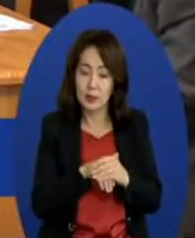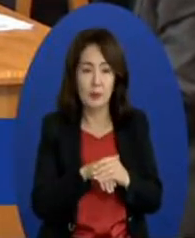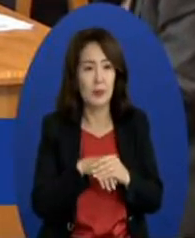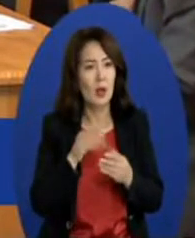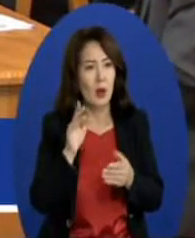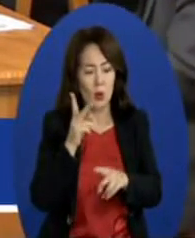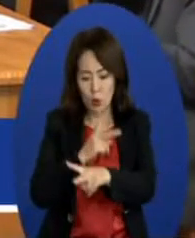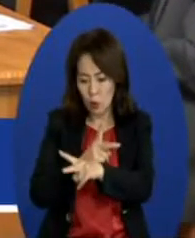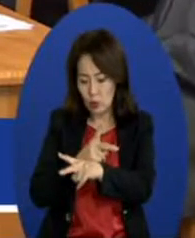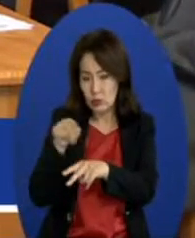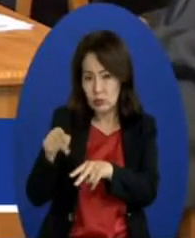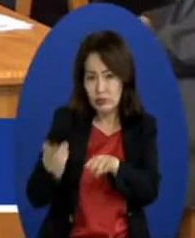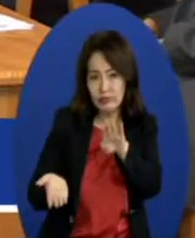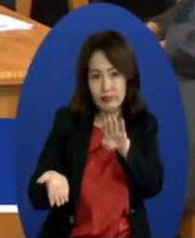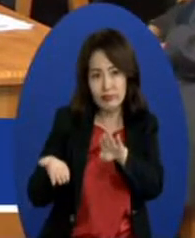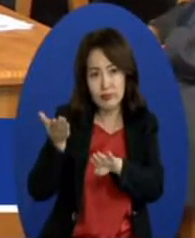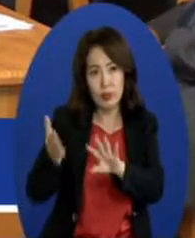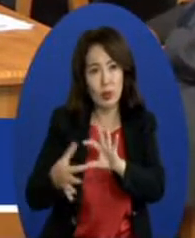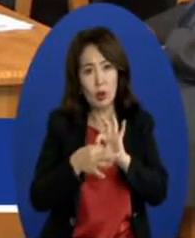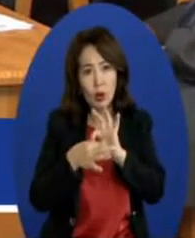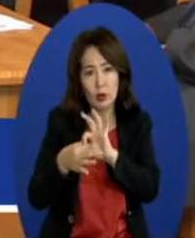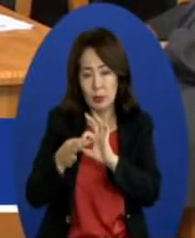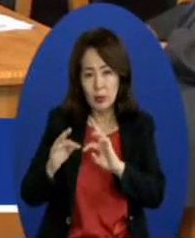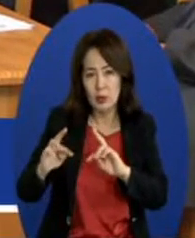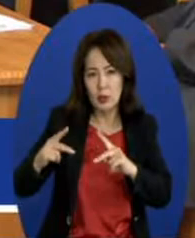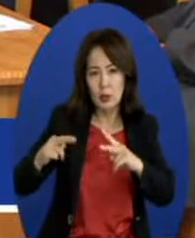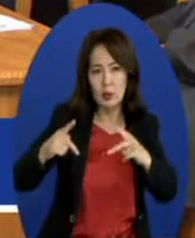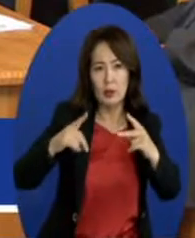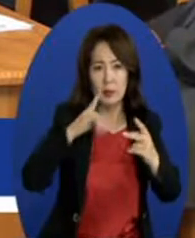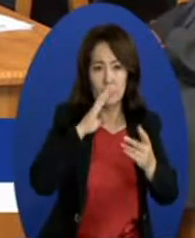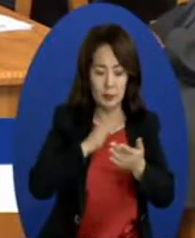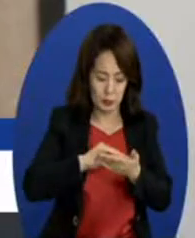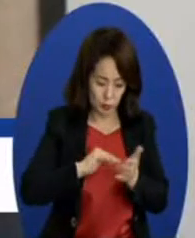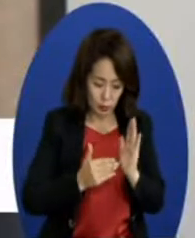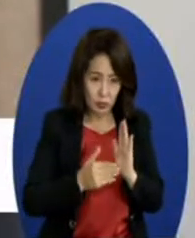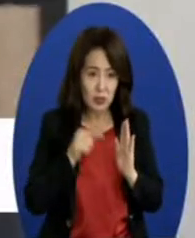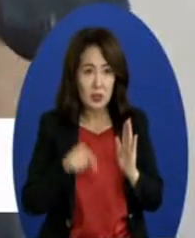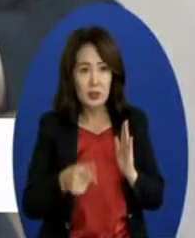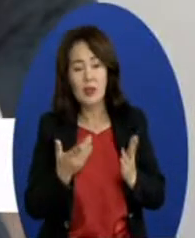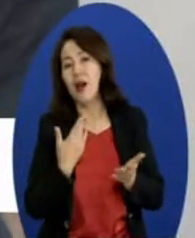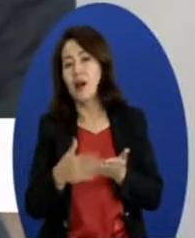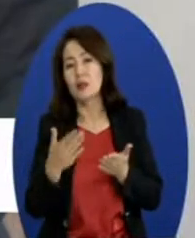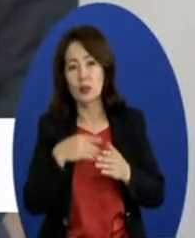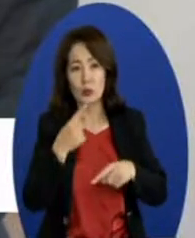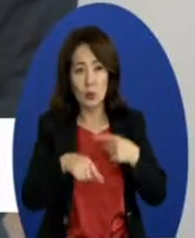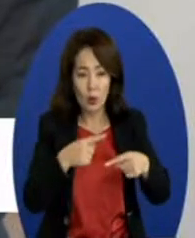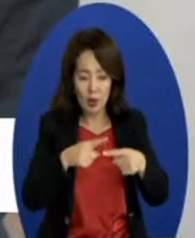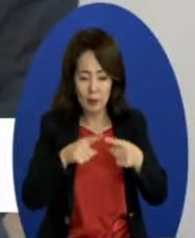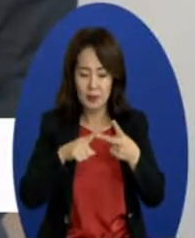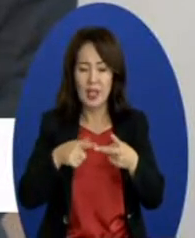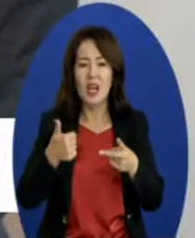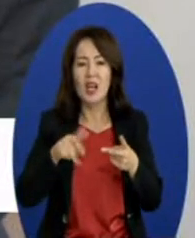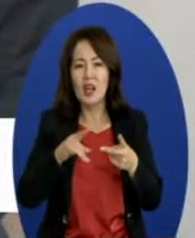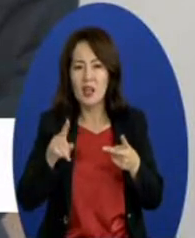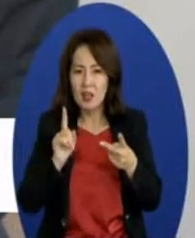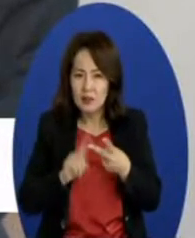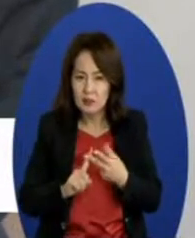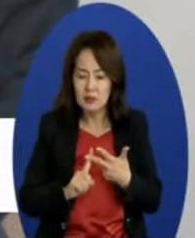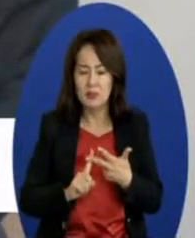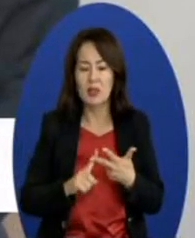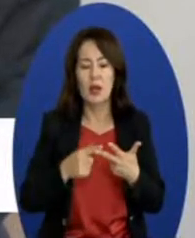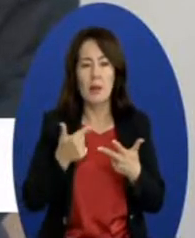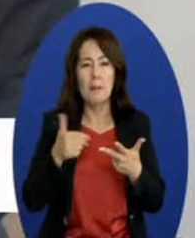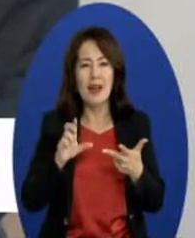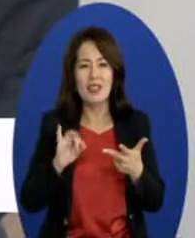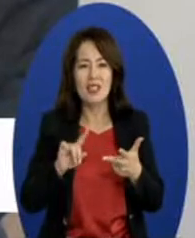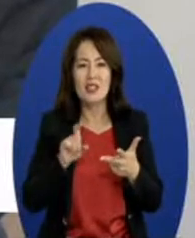Хуулийн салбарыг орчин цагийн нөхцөл байдал, технологийн дэвшилтэд уялдуулж өөрчлөхөд төлөвлөжээ. Ингийн тулд арилжааны тухай, хэрэглэгчийн гэрээний тухай, барьцаалн зээлдүүлэх